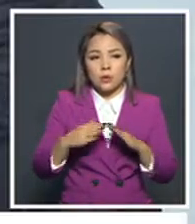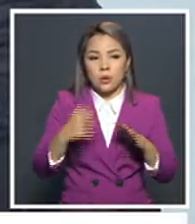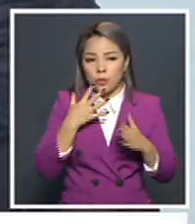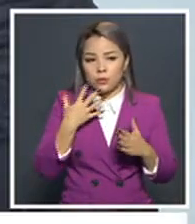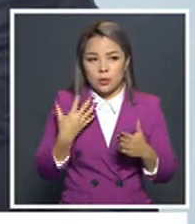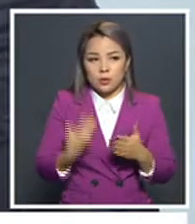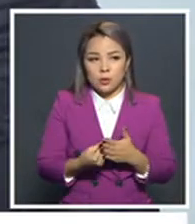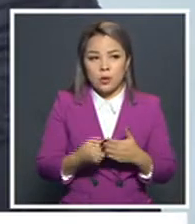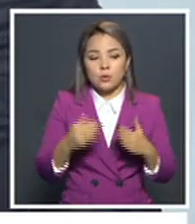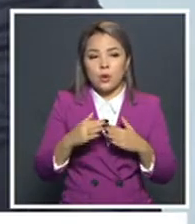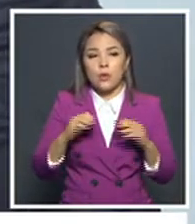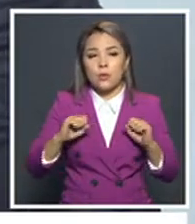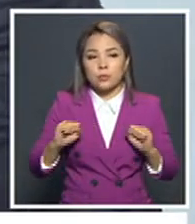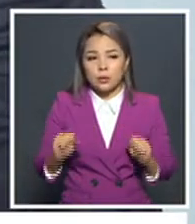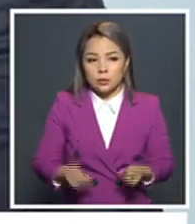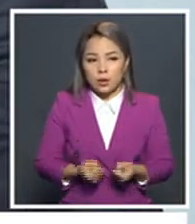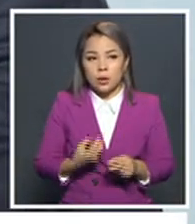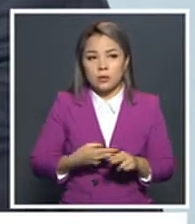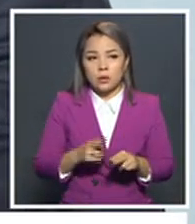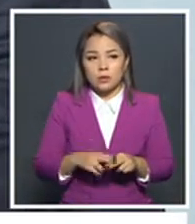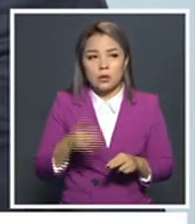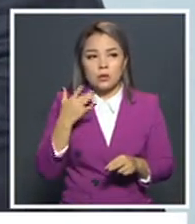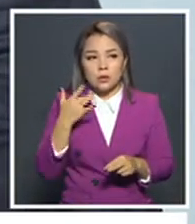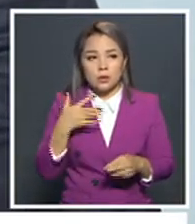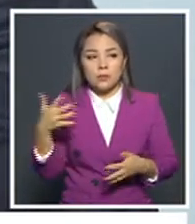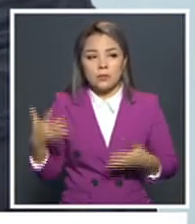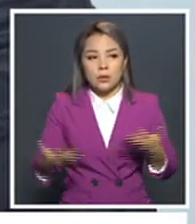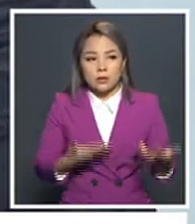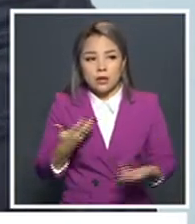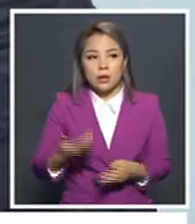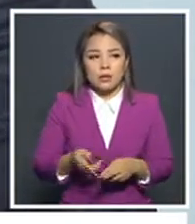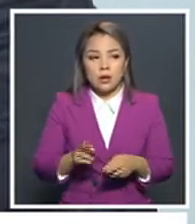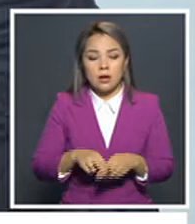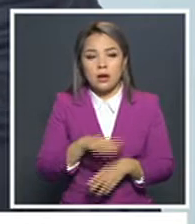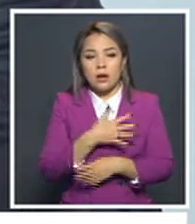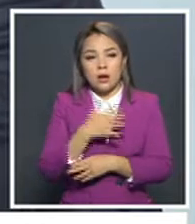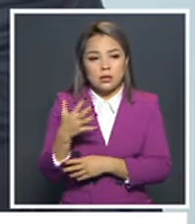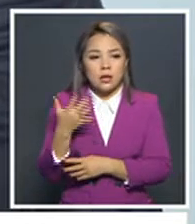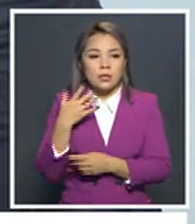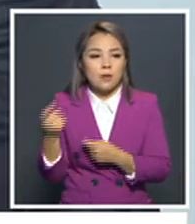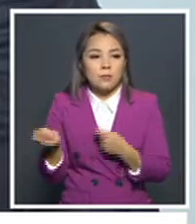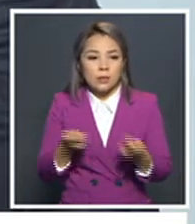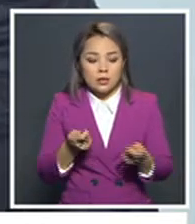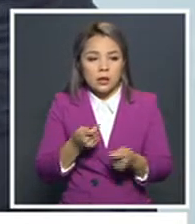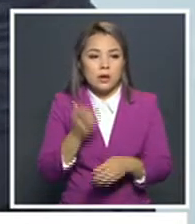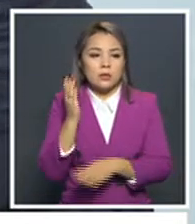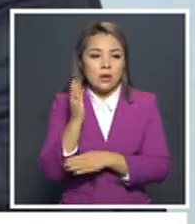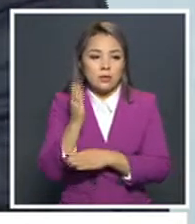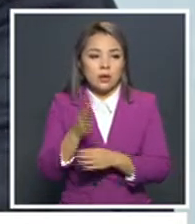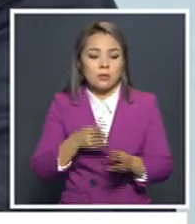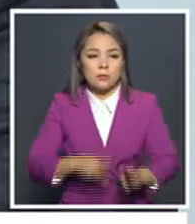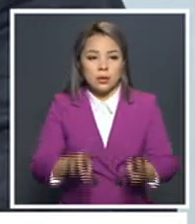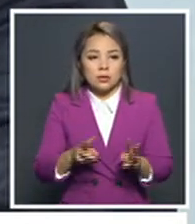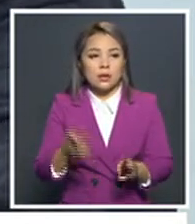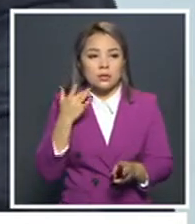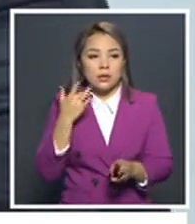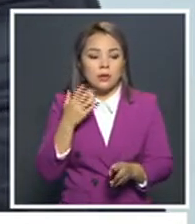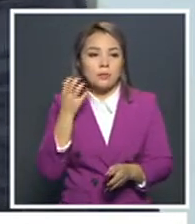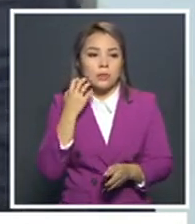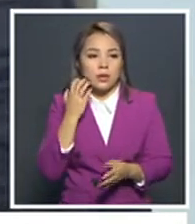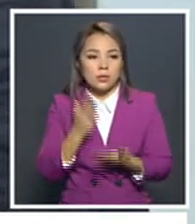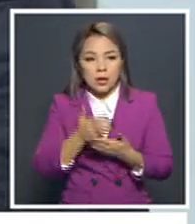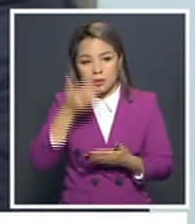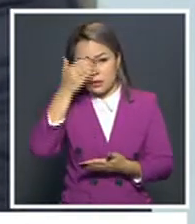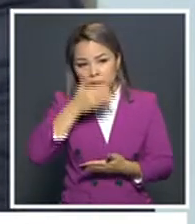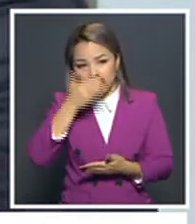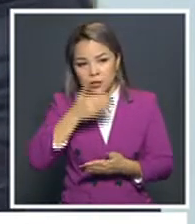Салқын үй сосына осы тек жан жақтан стройкадан шыққан ағаштар тасып осыны от жағып отырған осы. Аяғы ауыр келінім де бар,